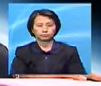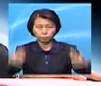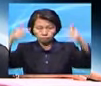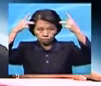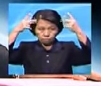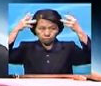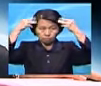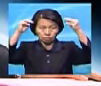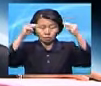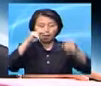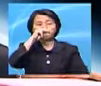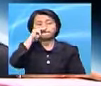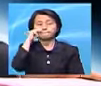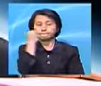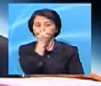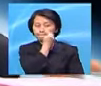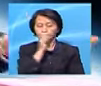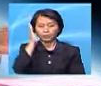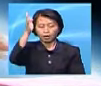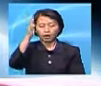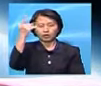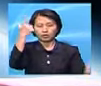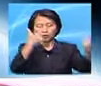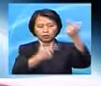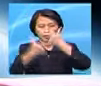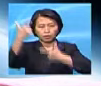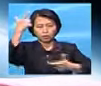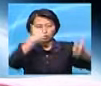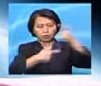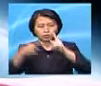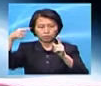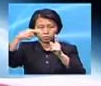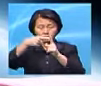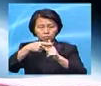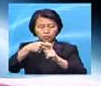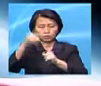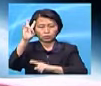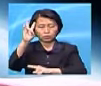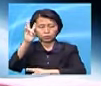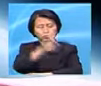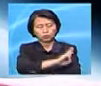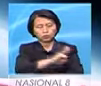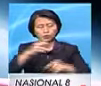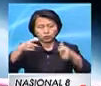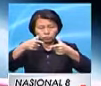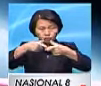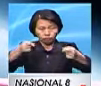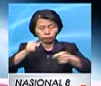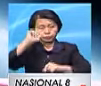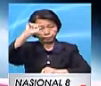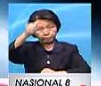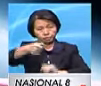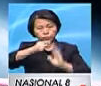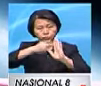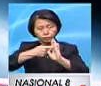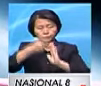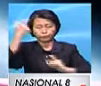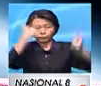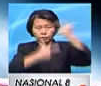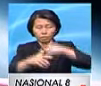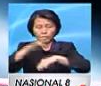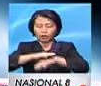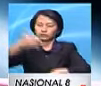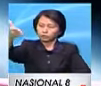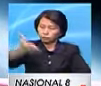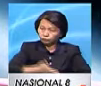Perdana Menteri Datuk Seri Najib Tun Razak akan melakukan rangka lawatan kerja t hari ke jepun bermula esok lawatan atas